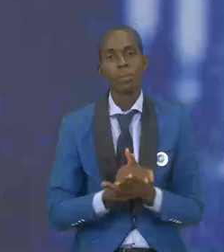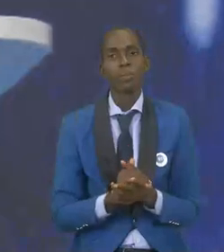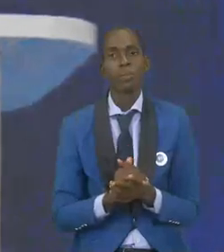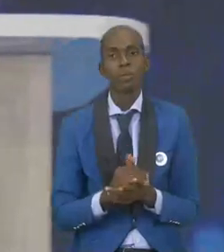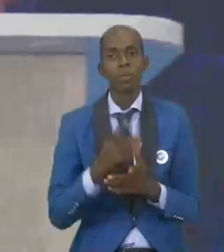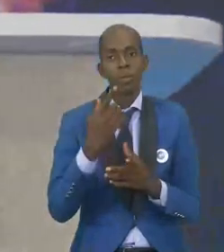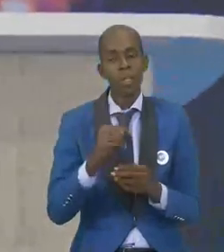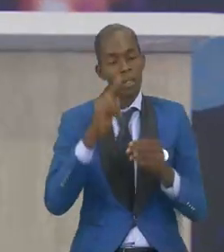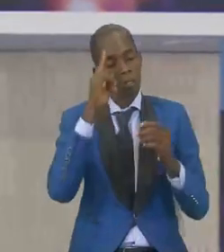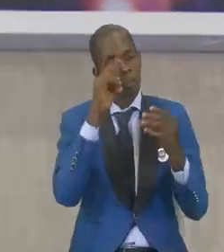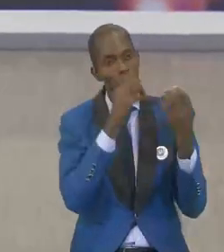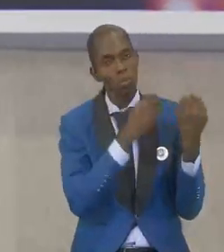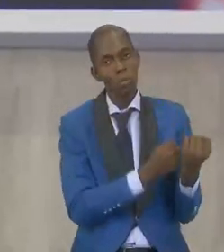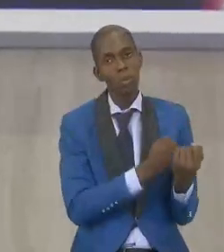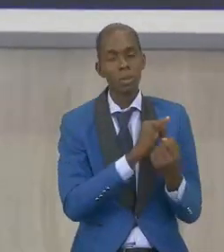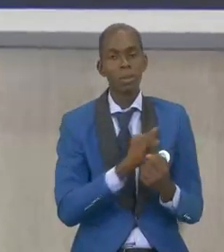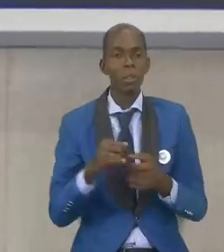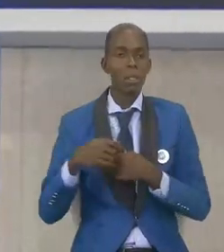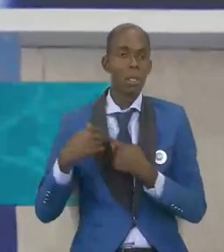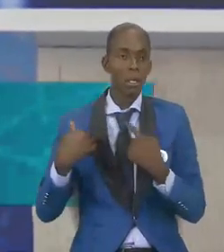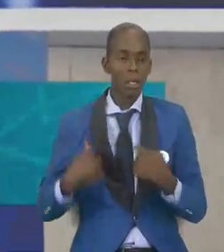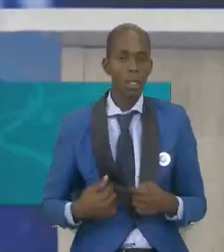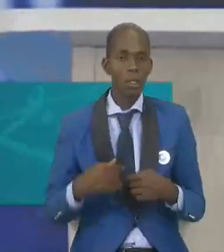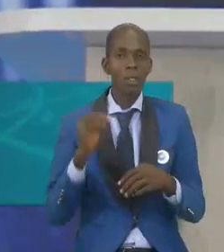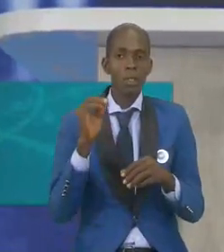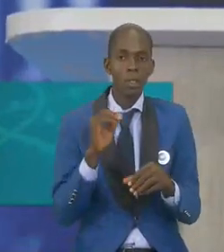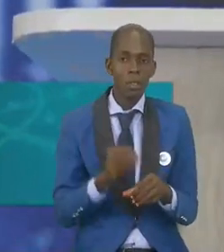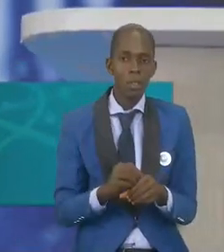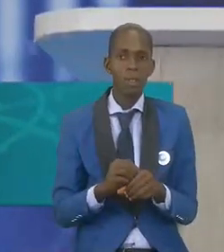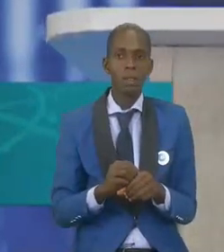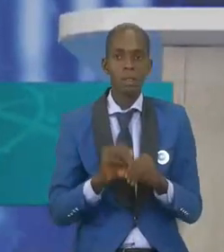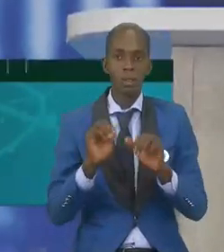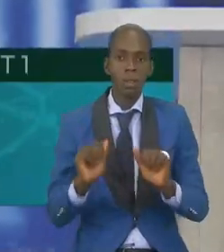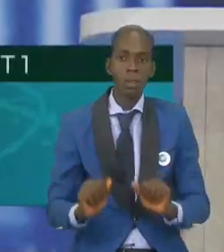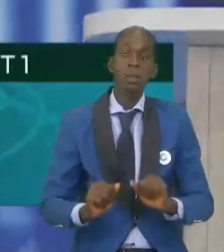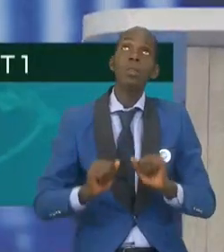troisième élément maintenant le cœur confiant